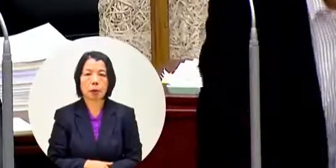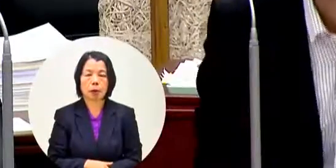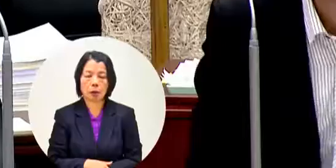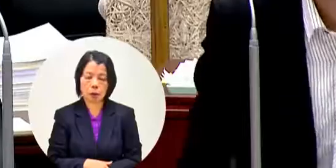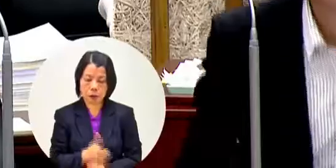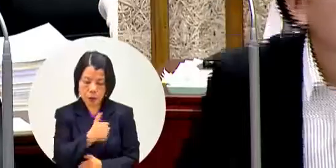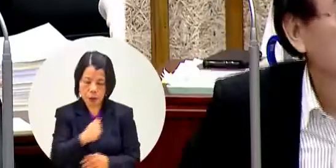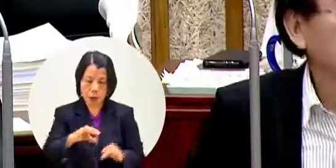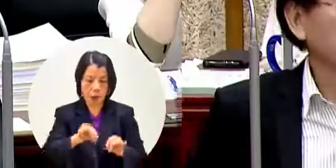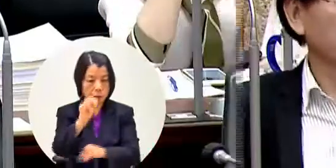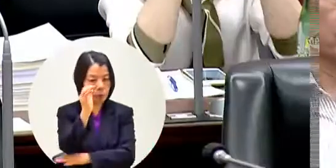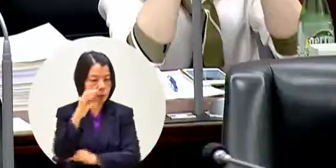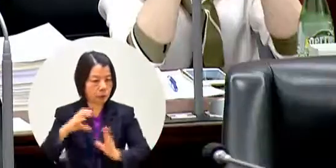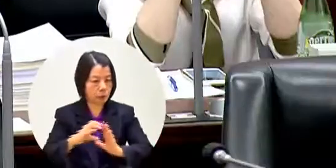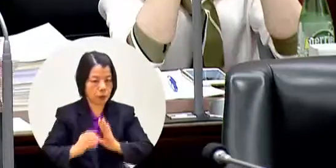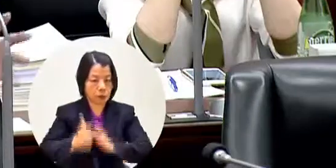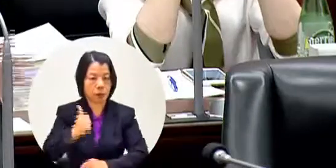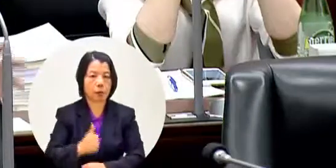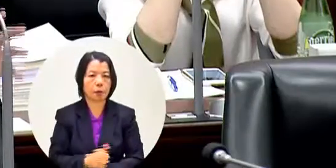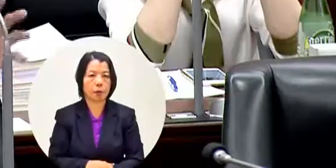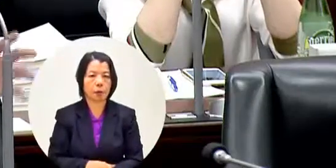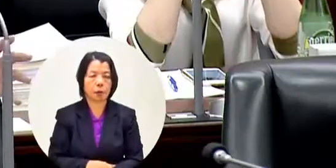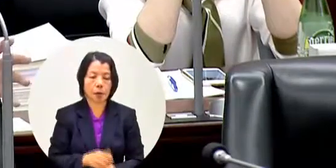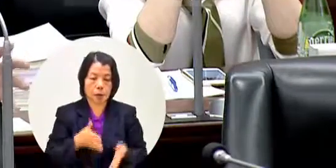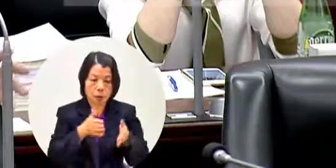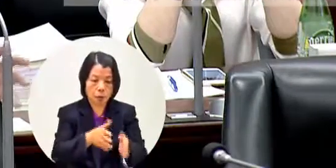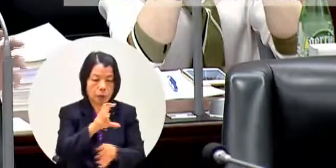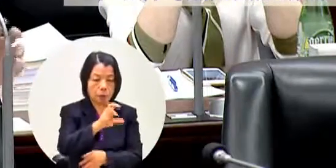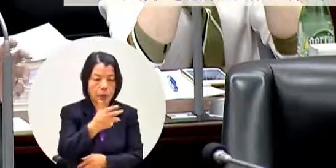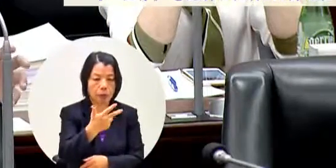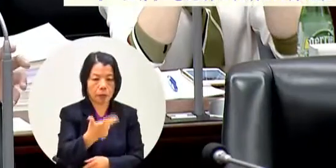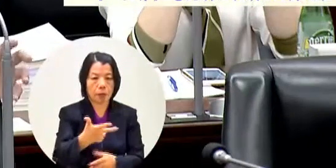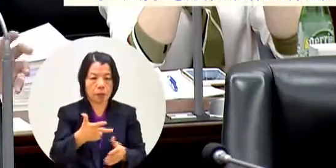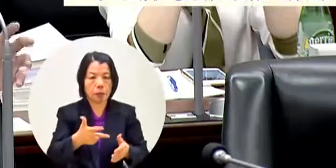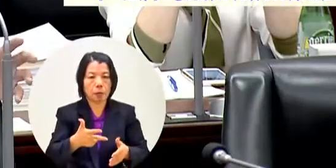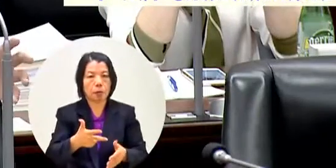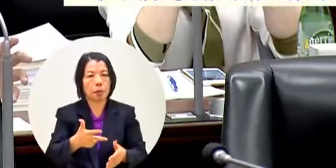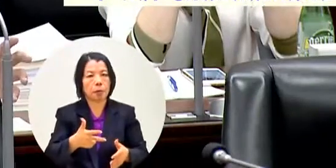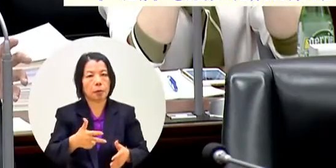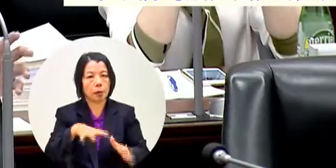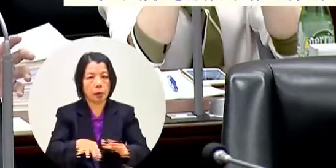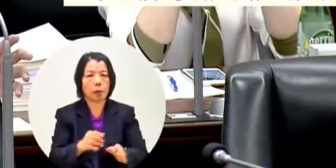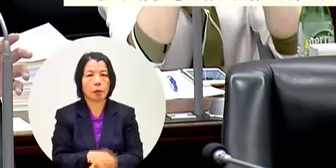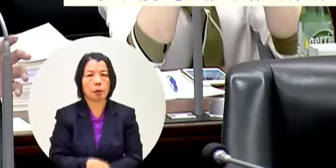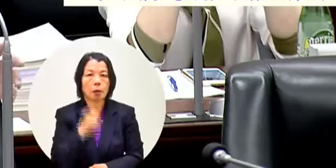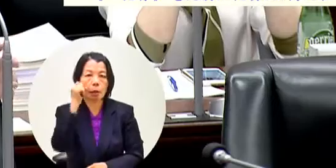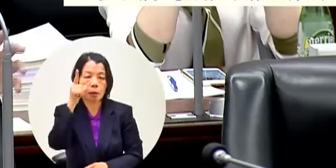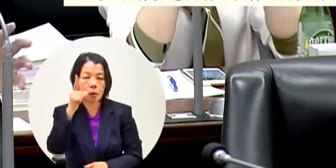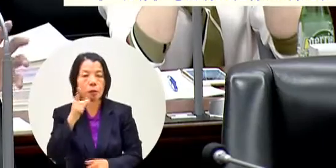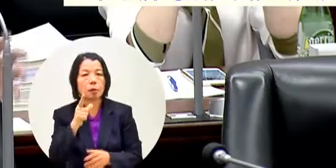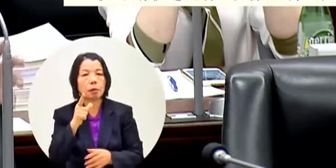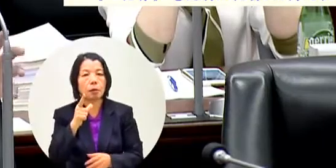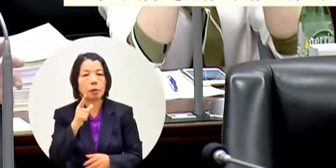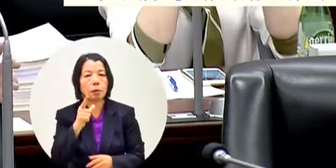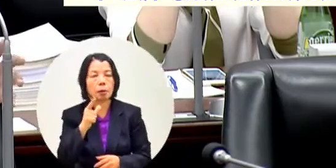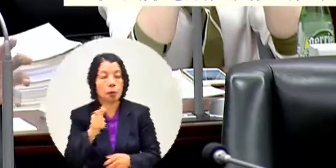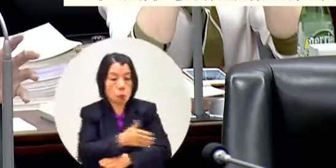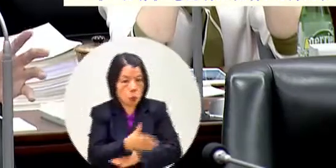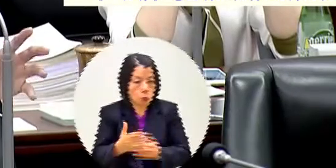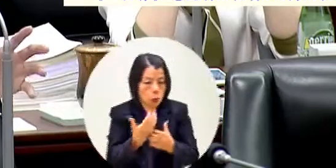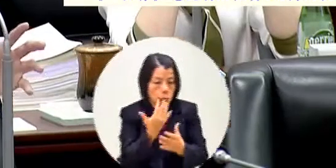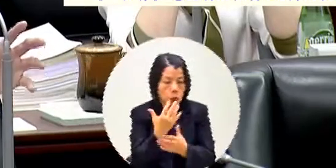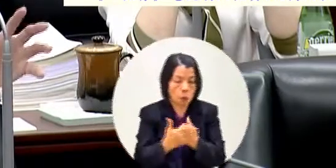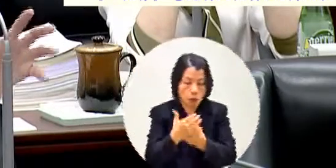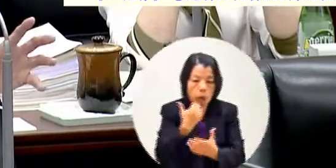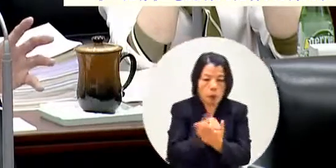赶在11月之前哦，能够全线通车啦，因为电没有来的话，这个晚上如果有发生